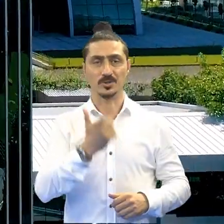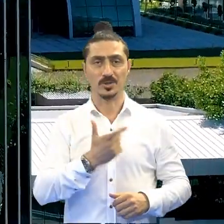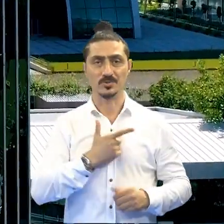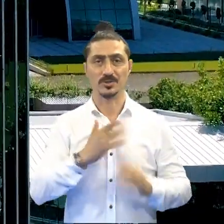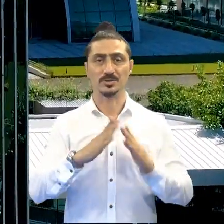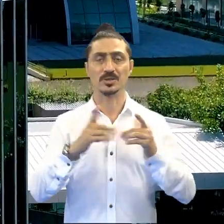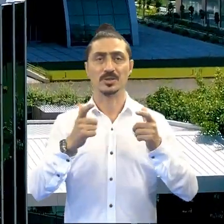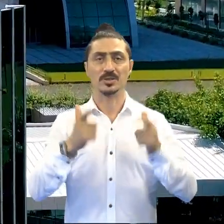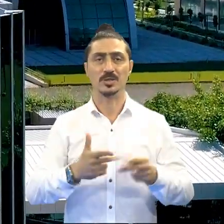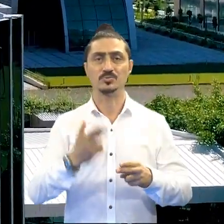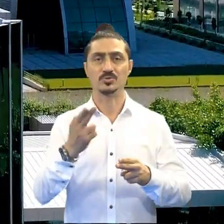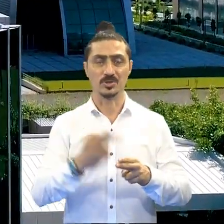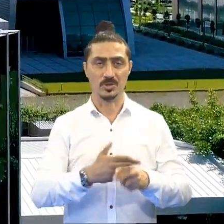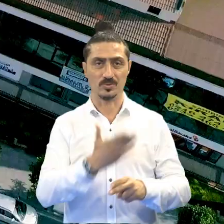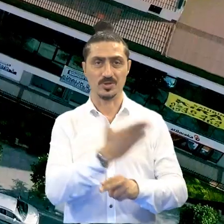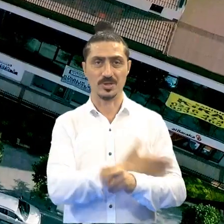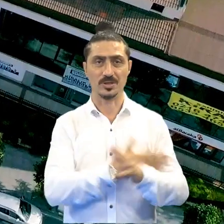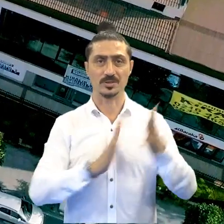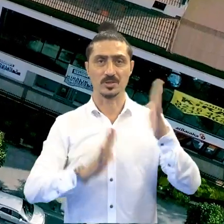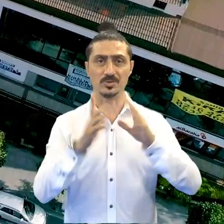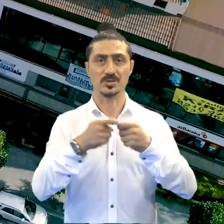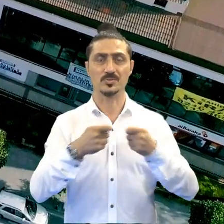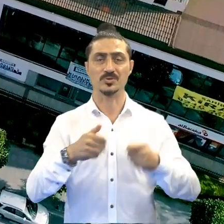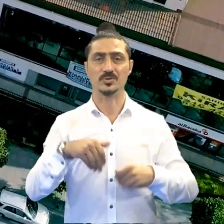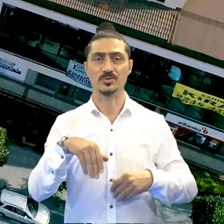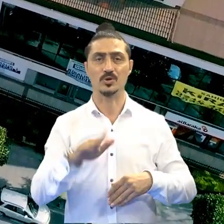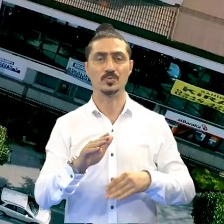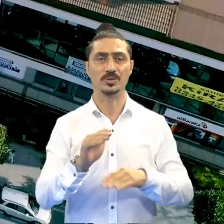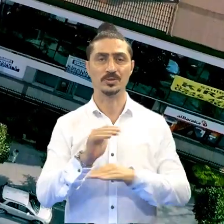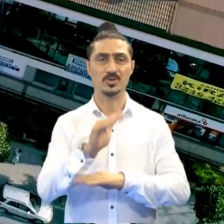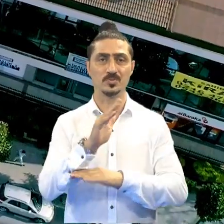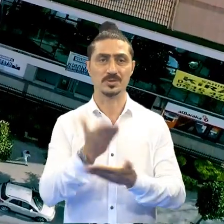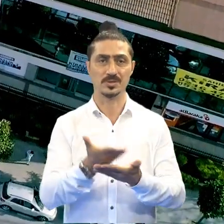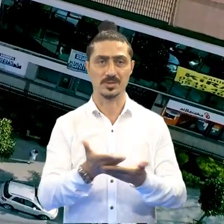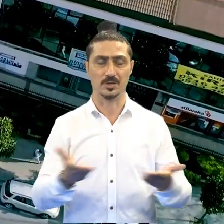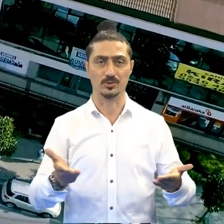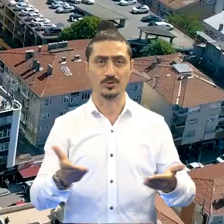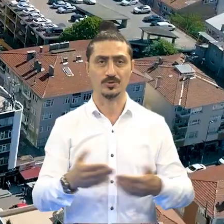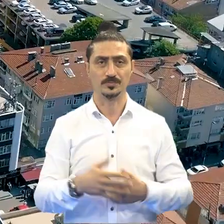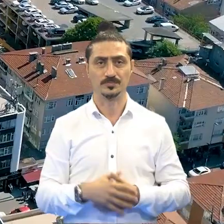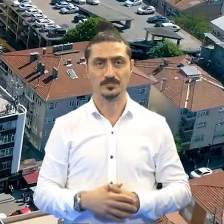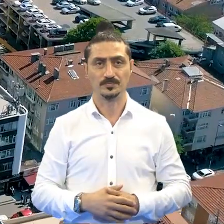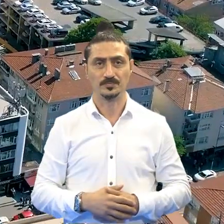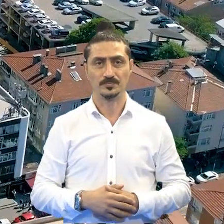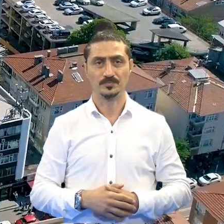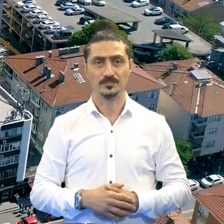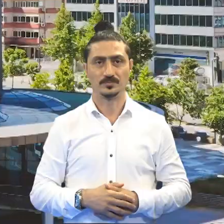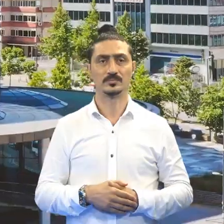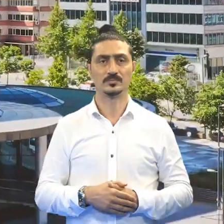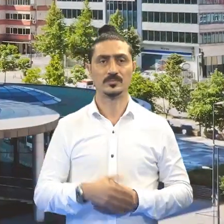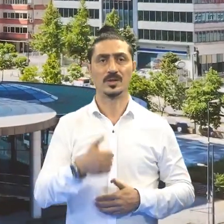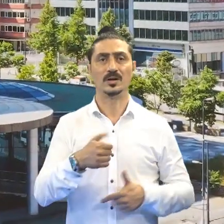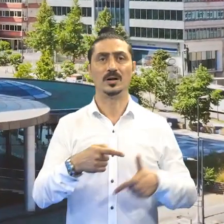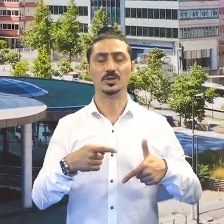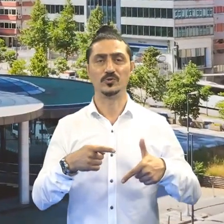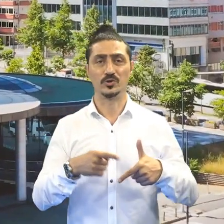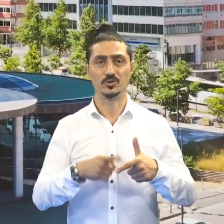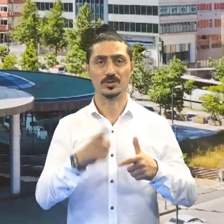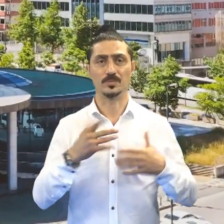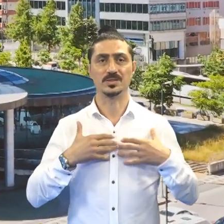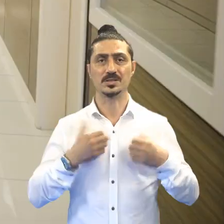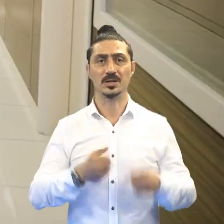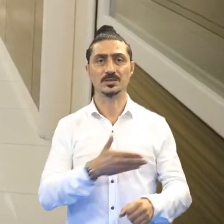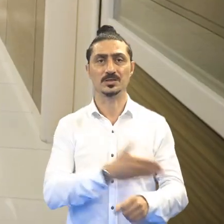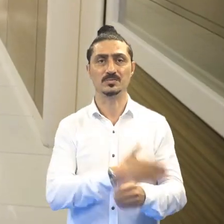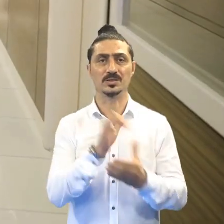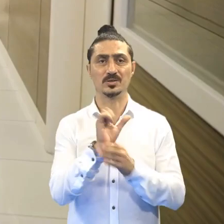yerleşkelerimizde, öğrencilerimizin kampüs deneyimini şehrin dinamik temposundan kopmadan yaşamasını sağlıyoruz. 6 fakülte,